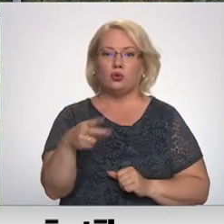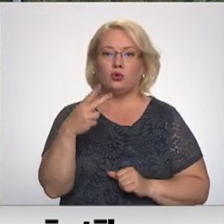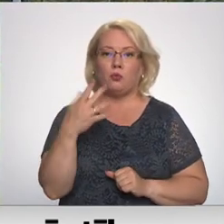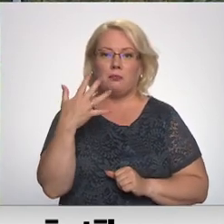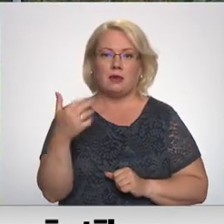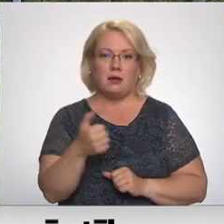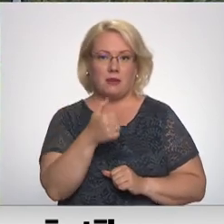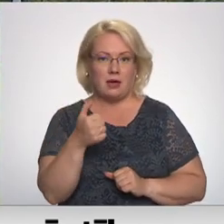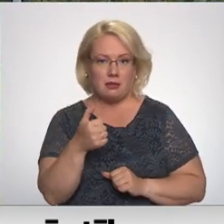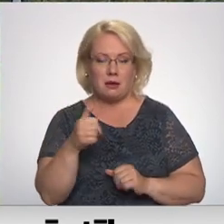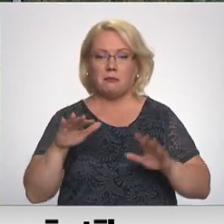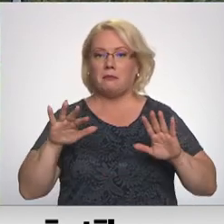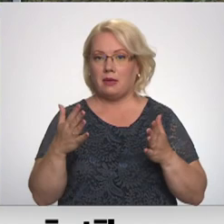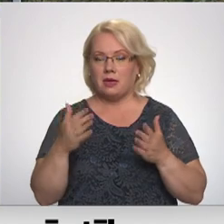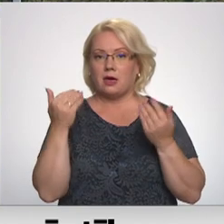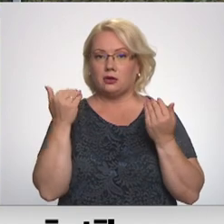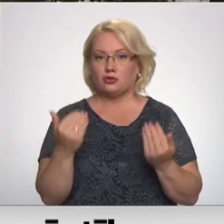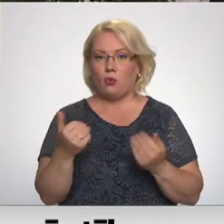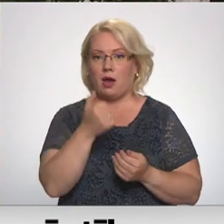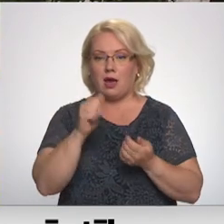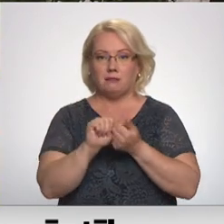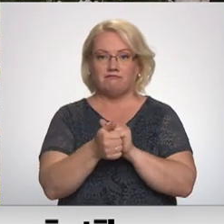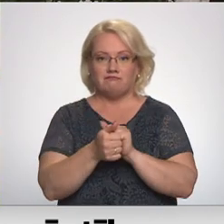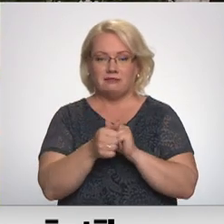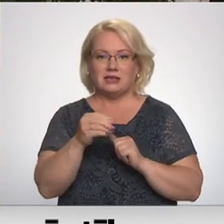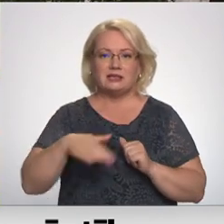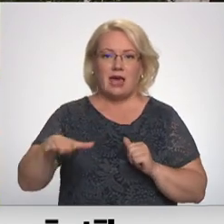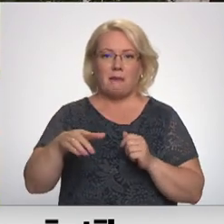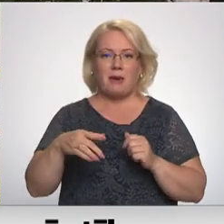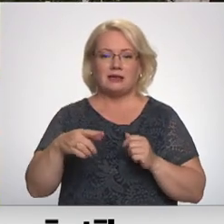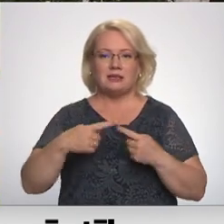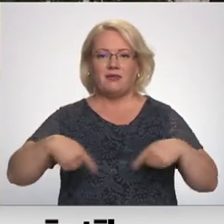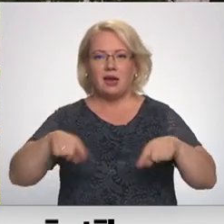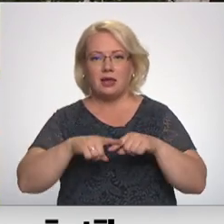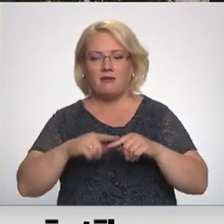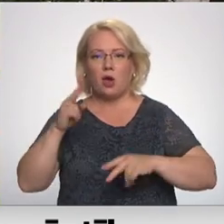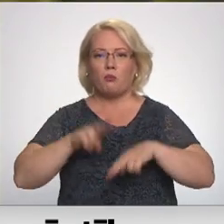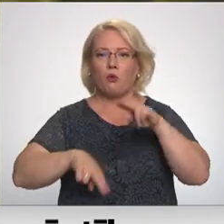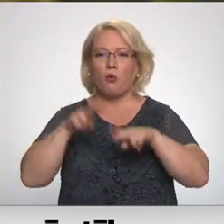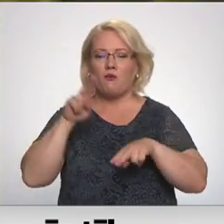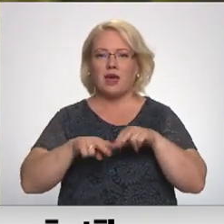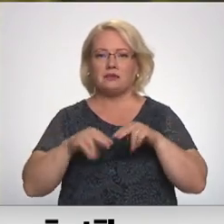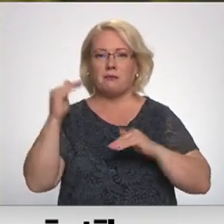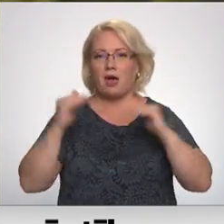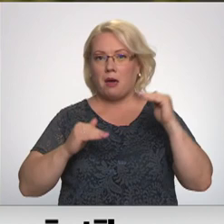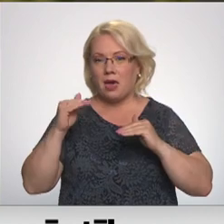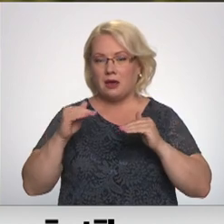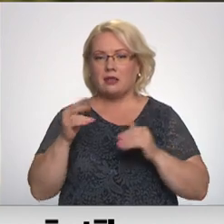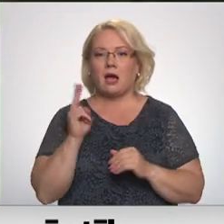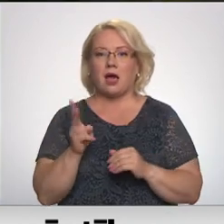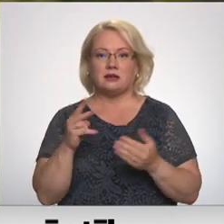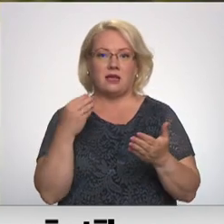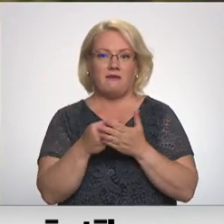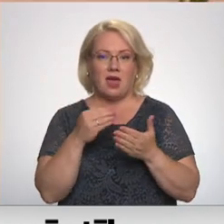2025. Gadam. Taču, ja šogad mainījušies zemes vienības vai būves raksturojošie parametri, tad arī kadastrālā vērtība